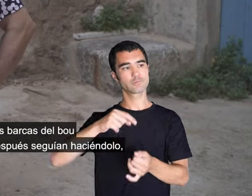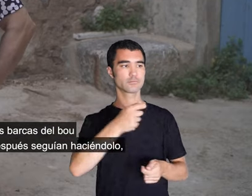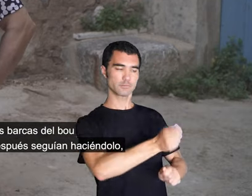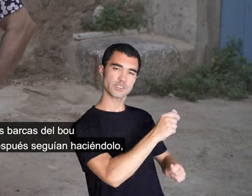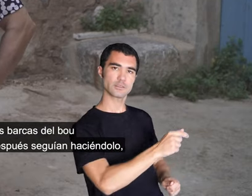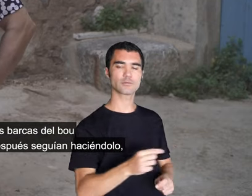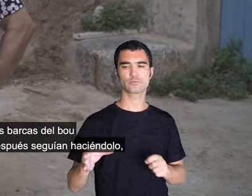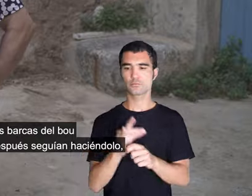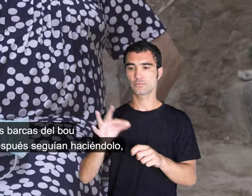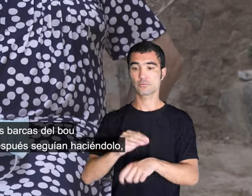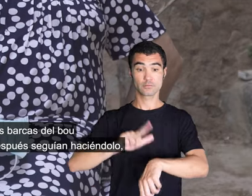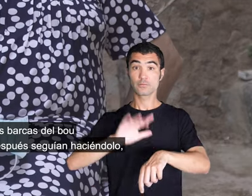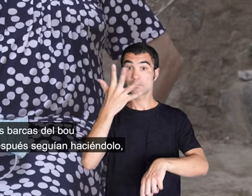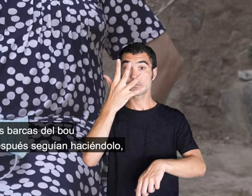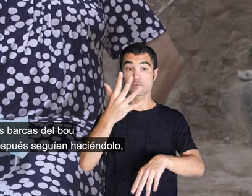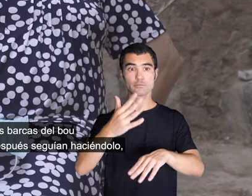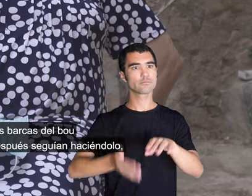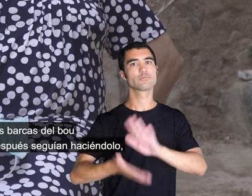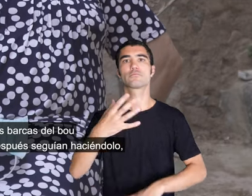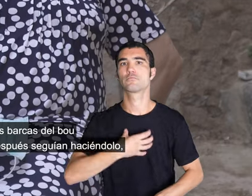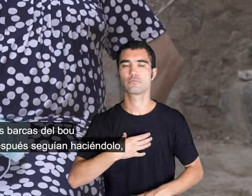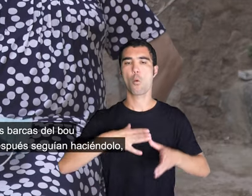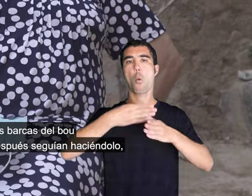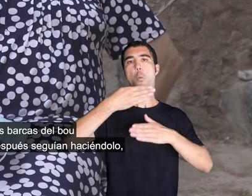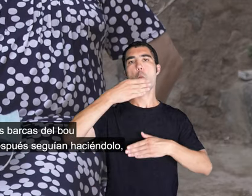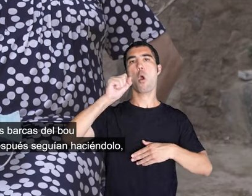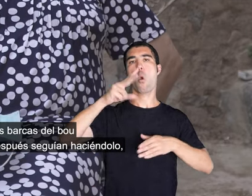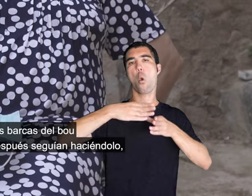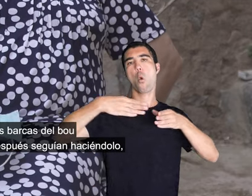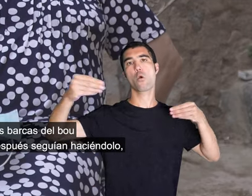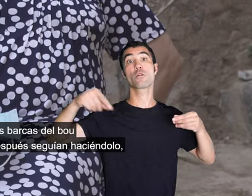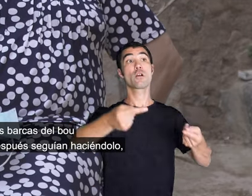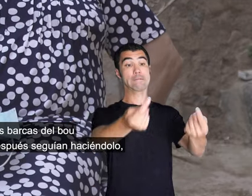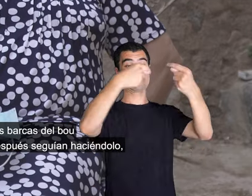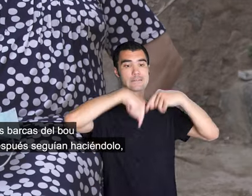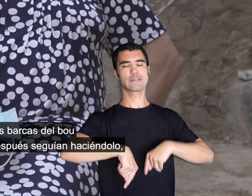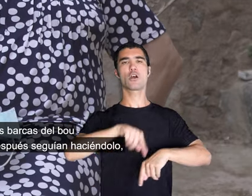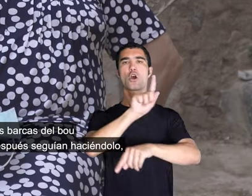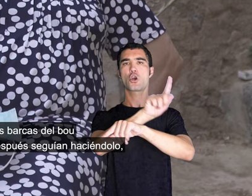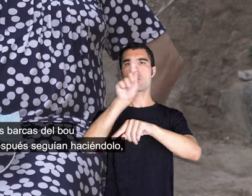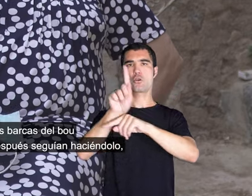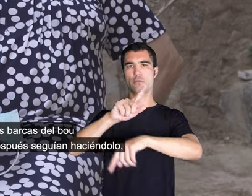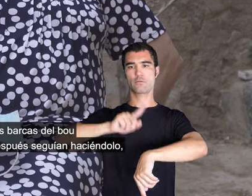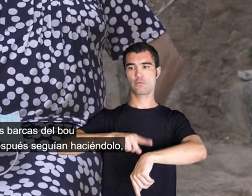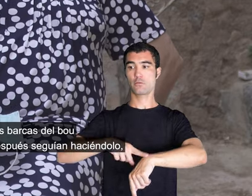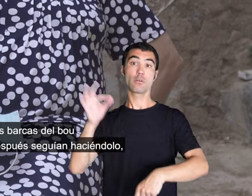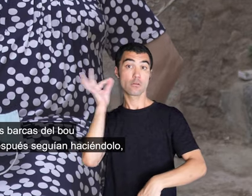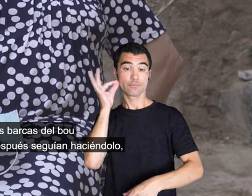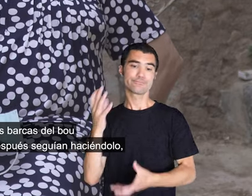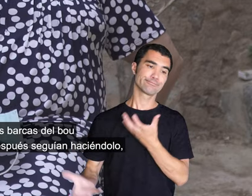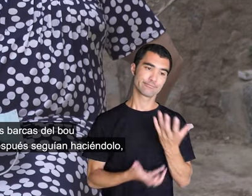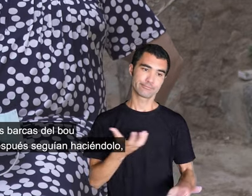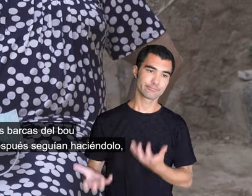podien sortir fins a les 5, perquè eren parques de bou. I quan tornaven, tornaven a les 11. Les dones feien el